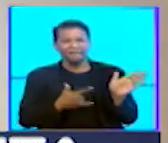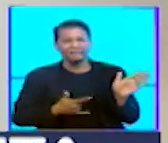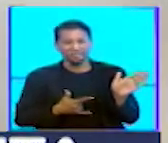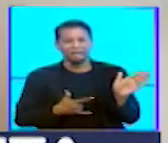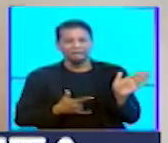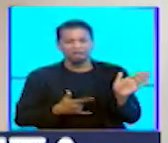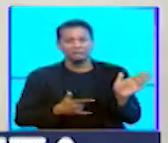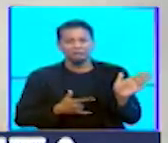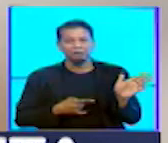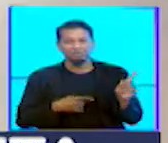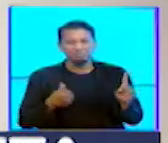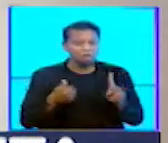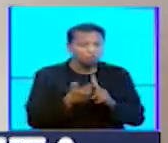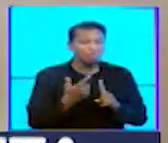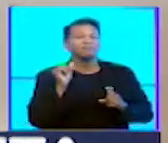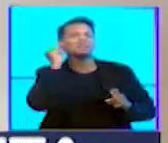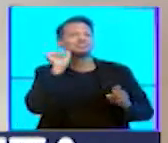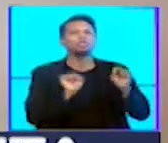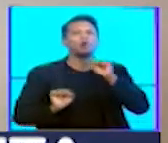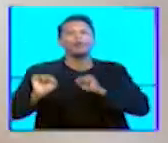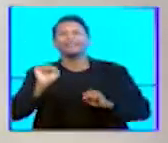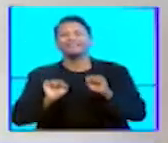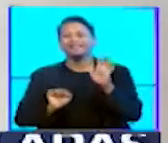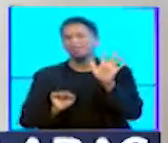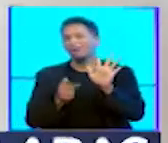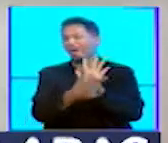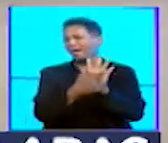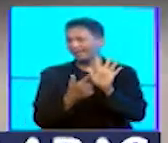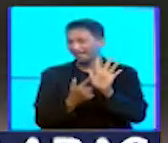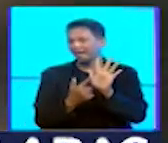Video amatir warga, 5 narapidana wanita asyik main TikTok.